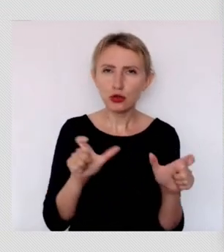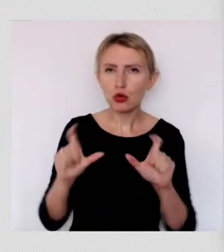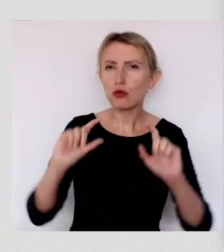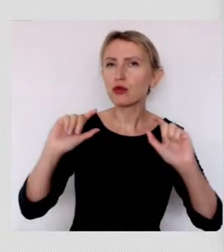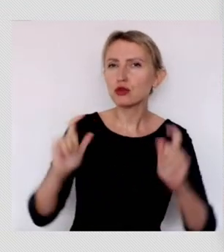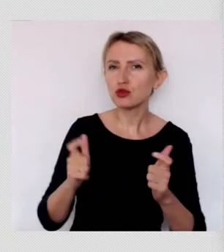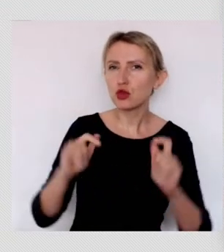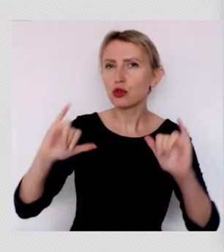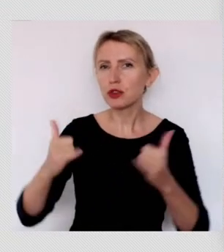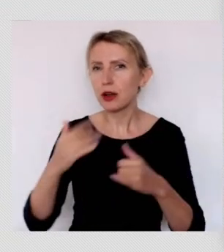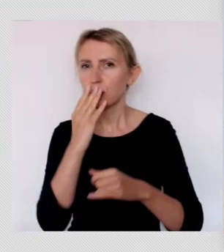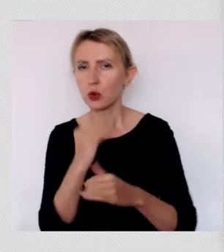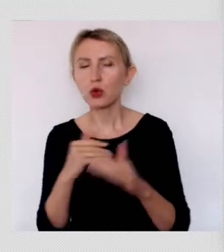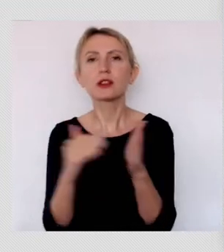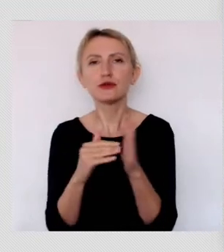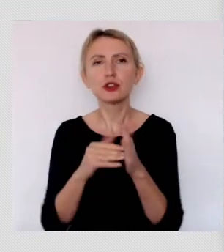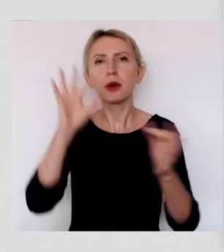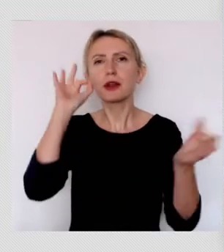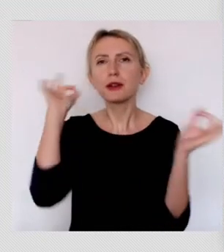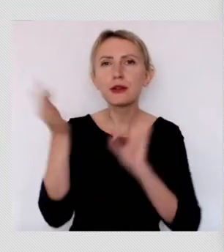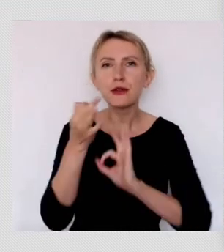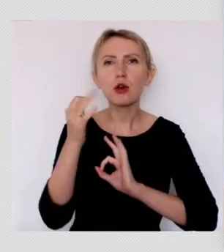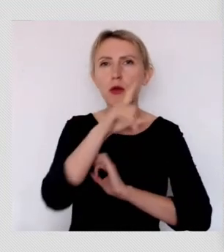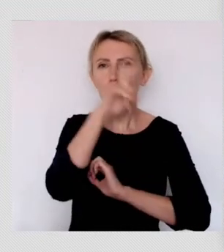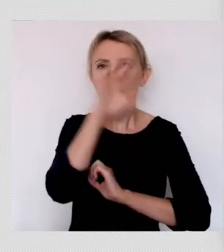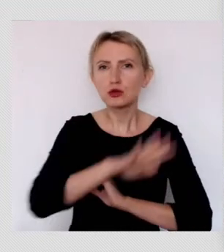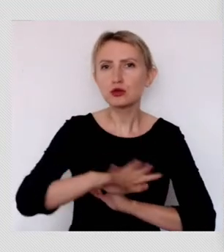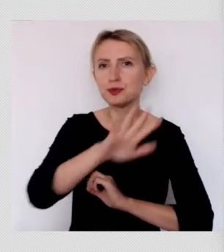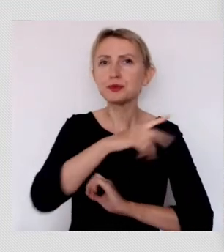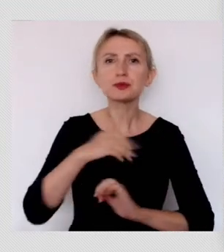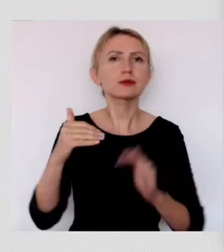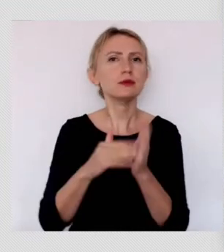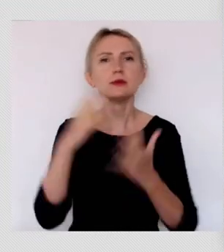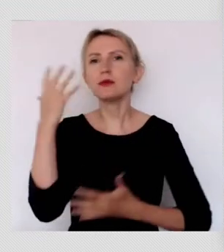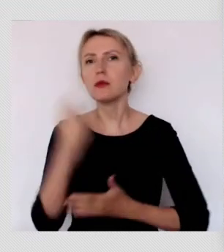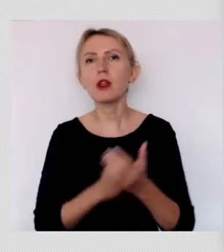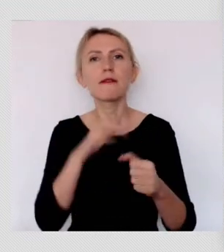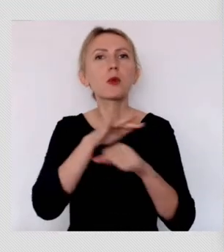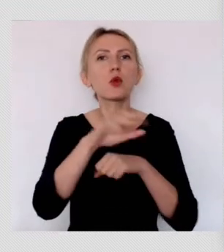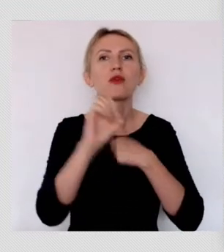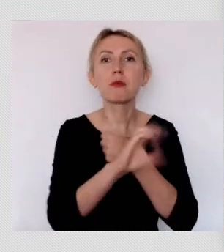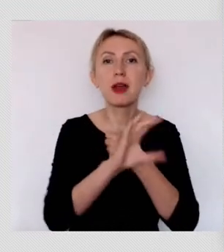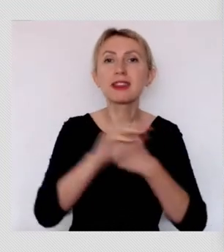Trzeba informować opinię publiczną. Trzeba korzystać z wpływu na media,